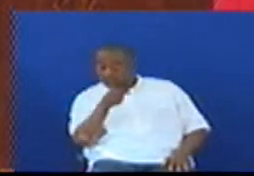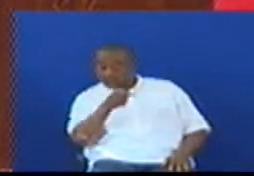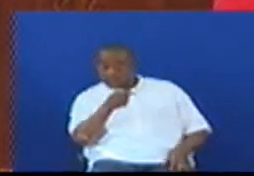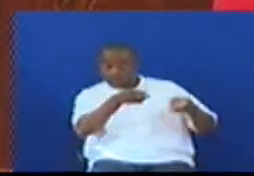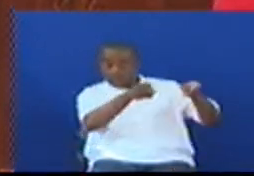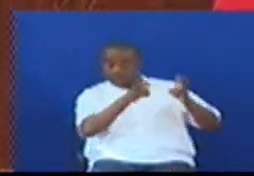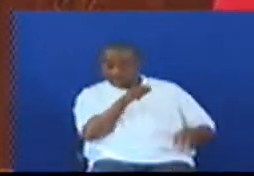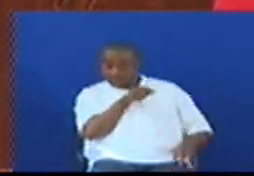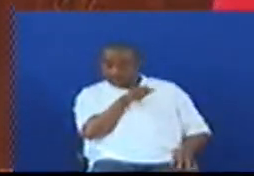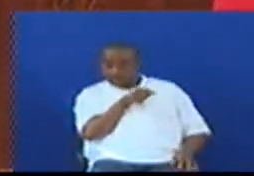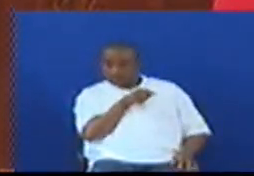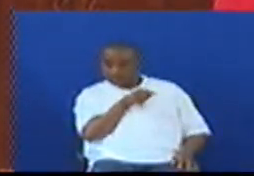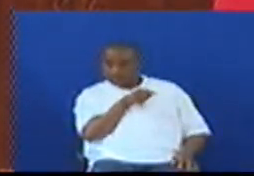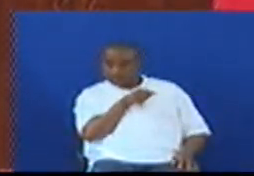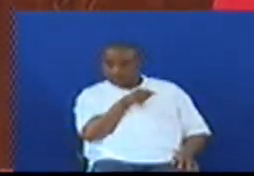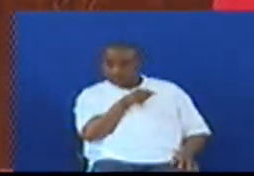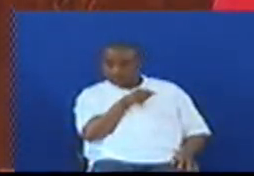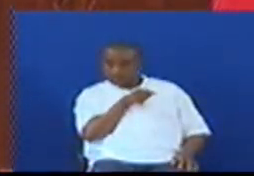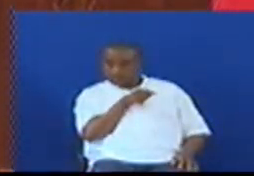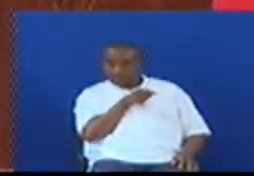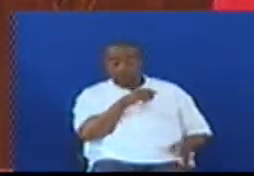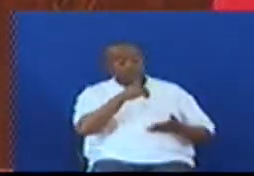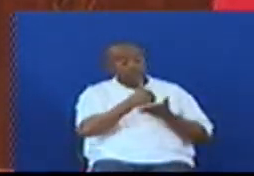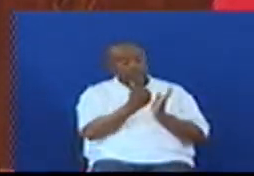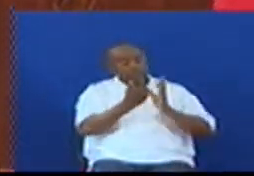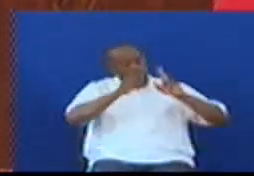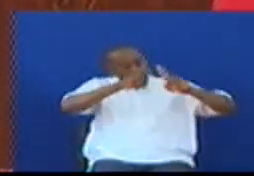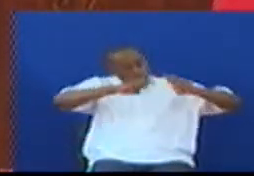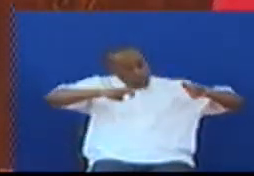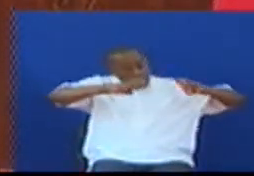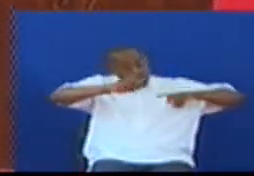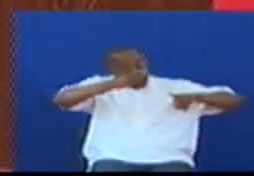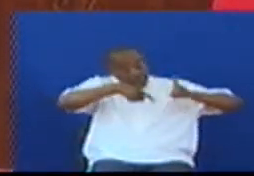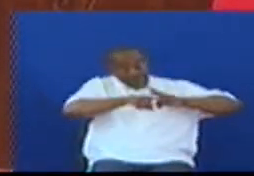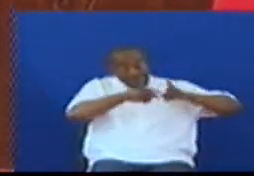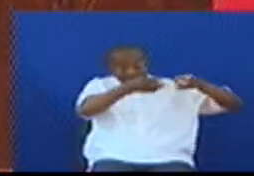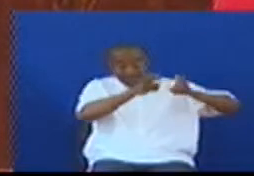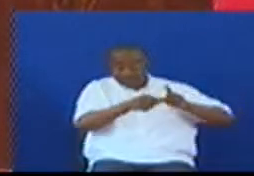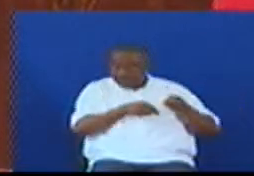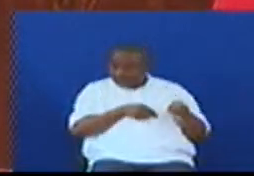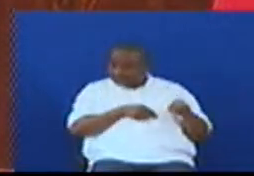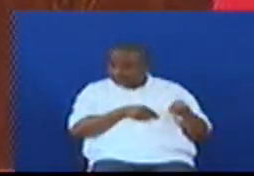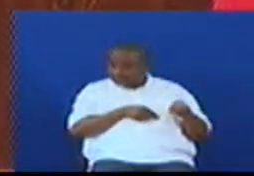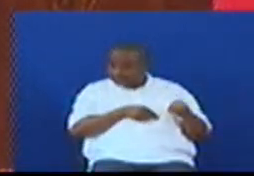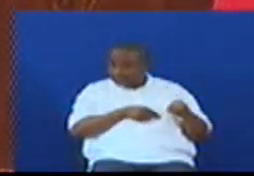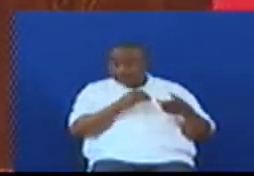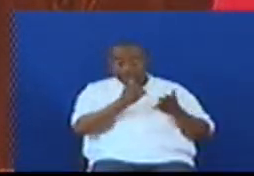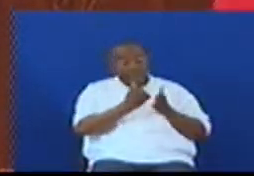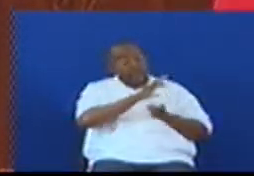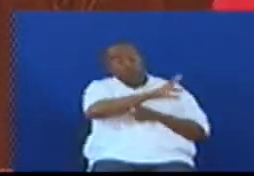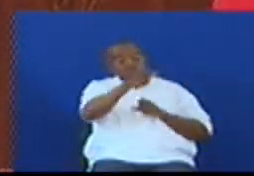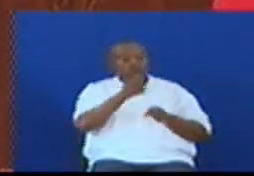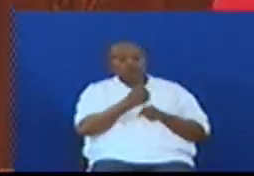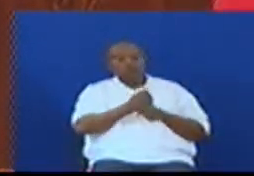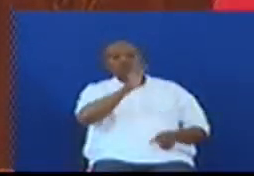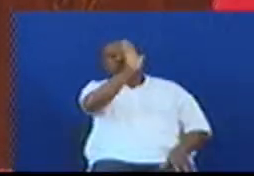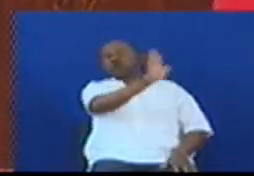tunavyozungumza idara ya ukaguzi wa ndani ya bandari, idara nzima imesimamishwa